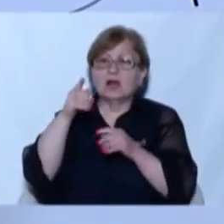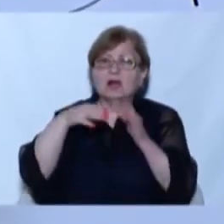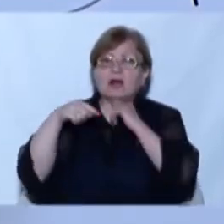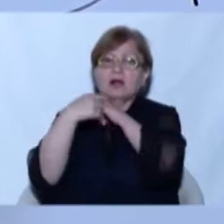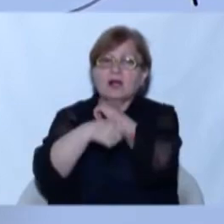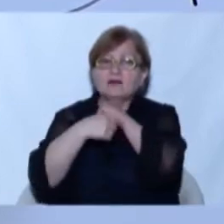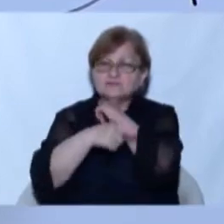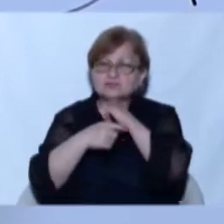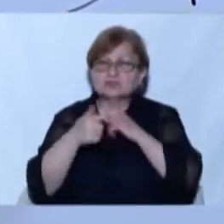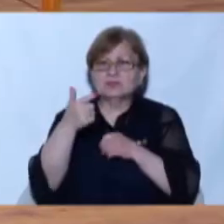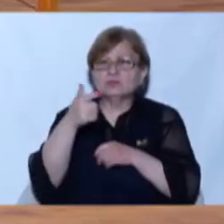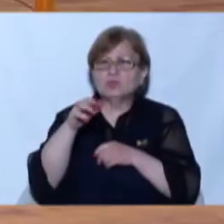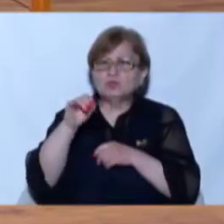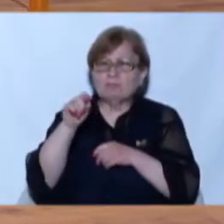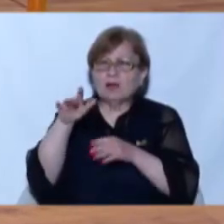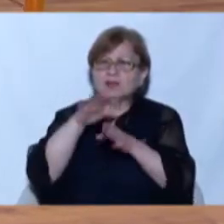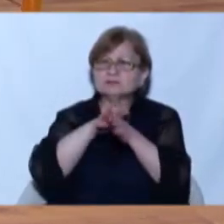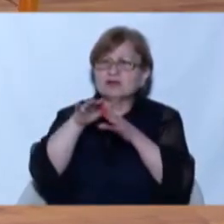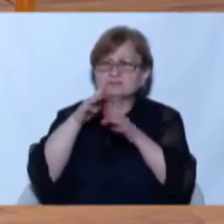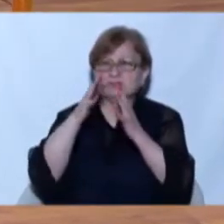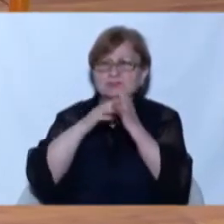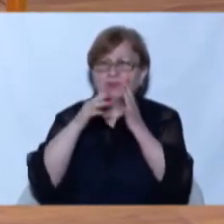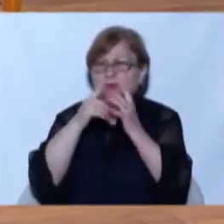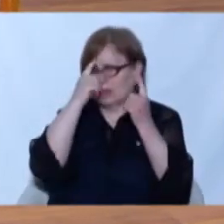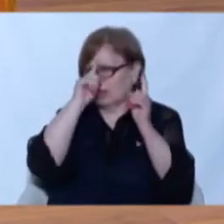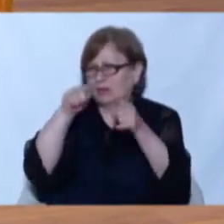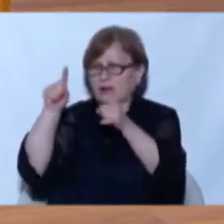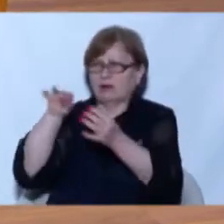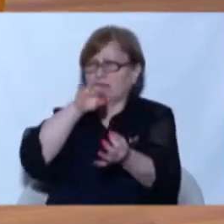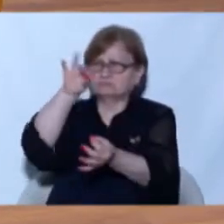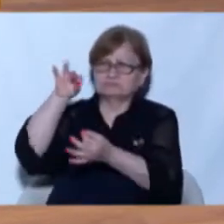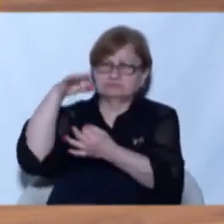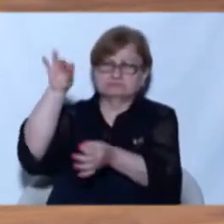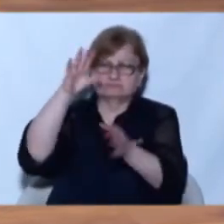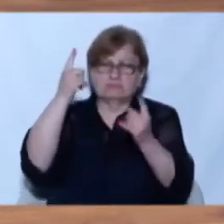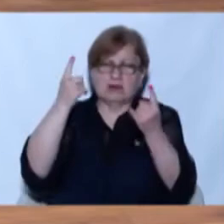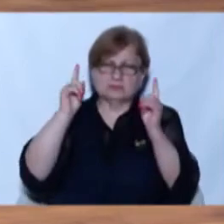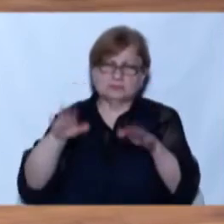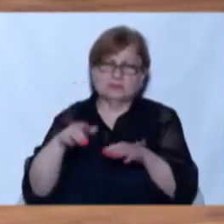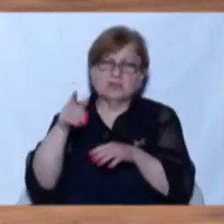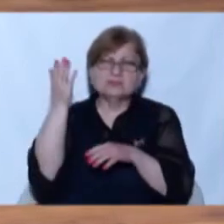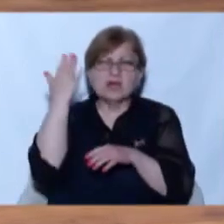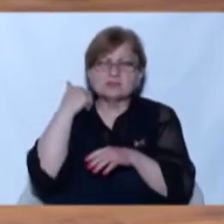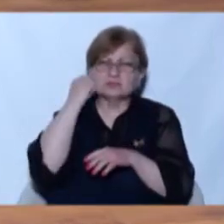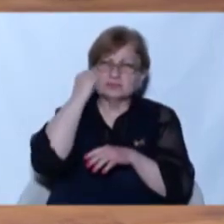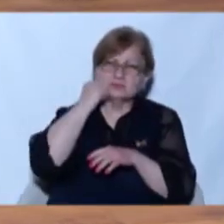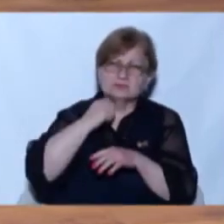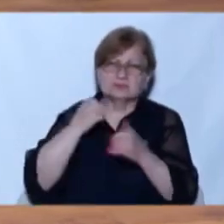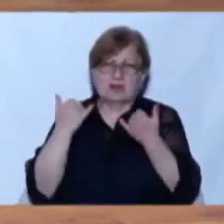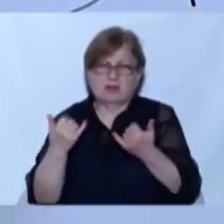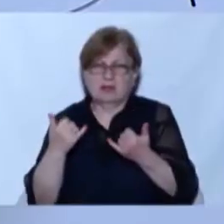ხევსურეთიან გუდამაყარი კმარა. ეს ორი კუთხეა ძველთაძველი საქართველოსი, სადაც წარსული და აწყო, ლეგენდა და